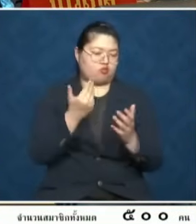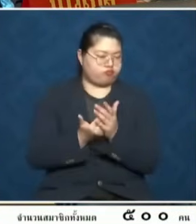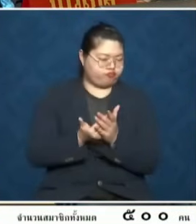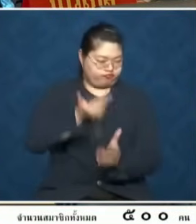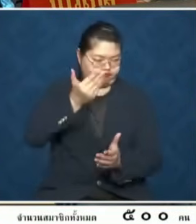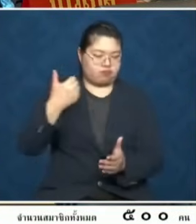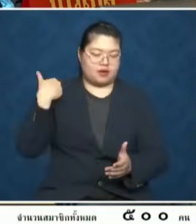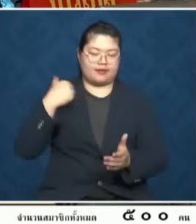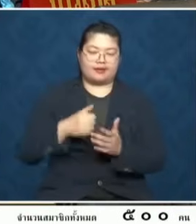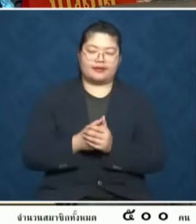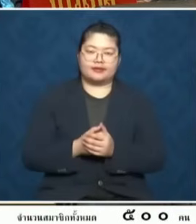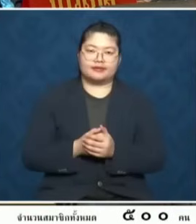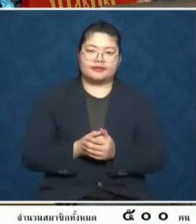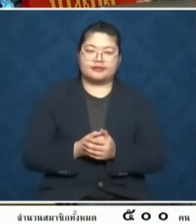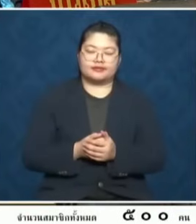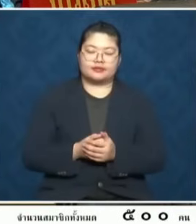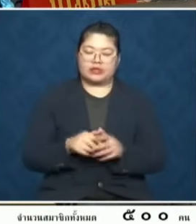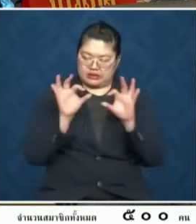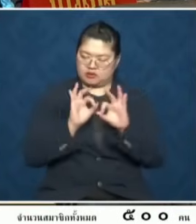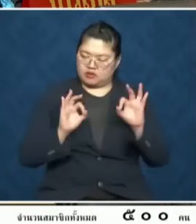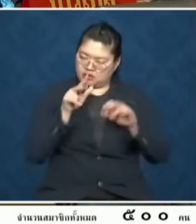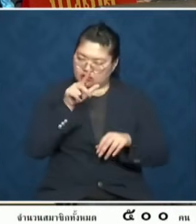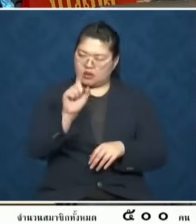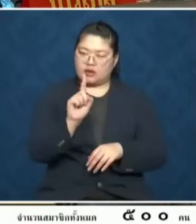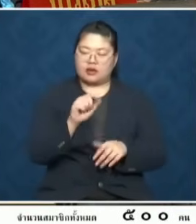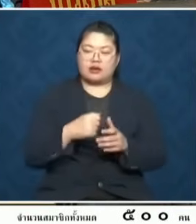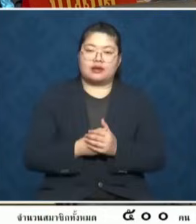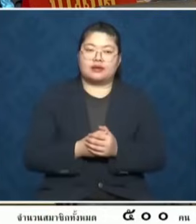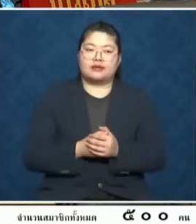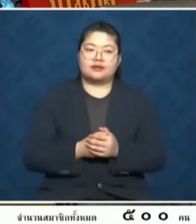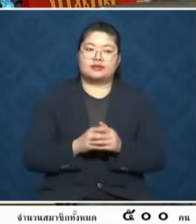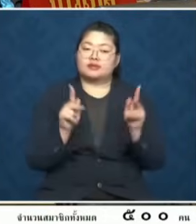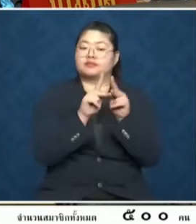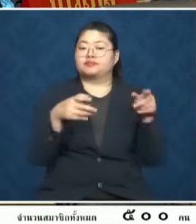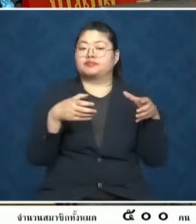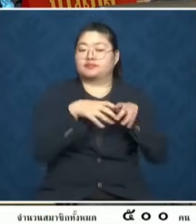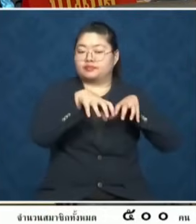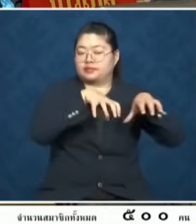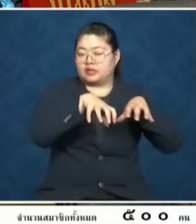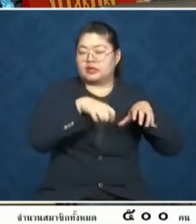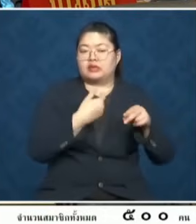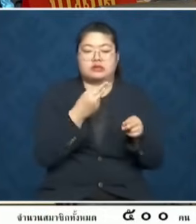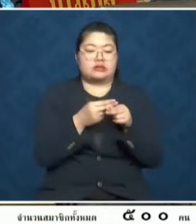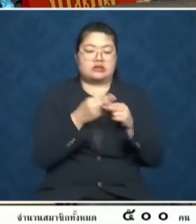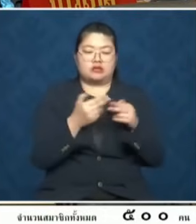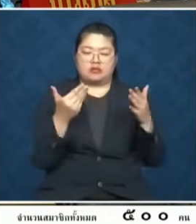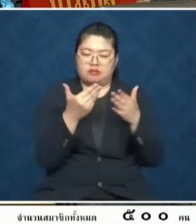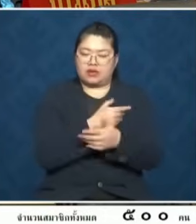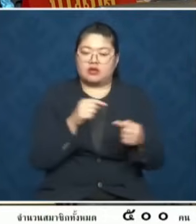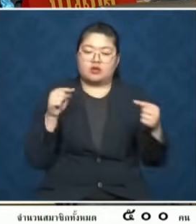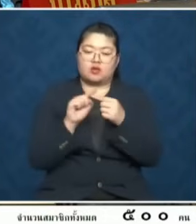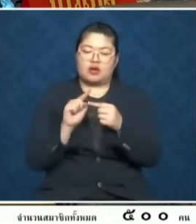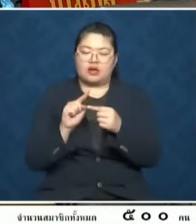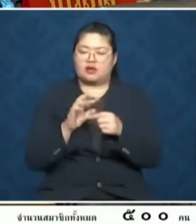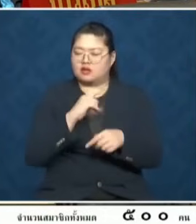ไทยไปแล้วค่ะและเรื่องที่น่าสังเกตนะคะบอดรัฐวิสาหกิจส่วนใหญ่ค่ะมักจะถูกเปลี่ยนแปลงหลังจากเกิดรัฐประหารทุก